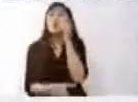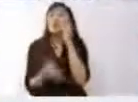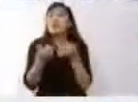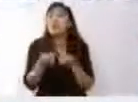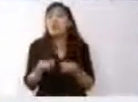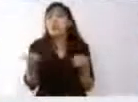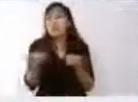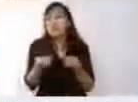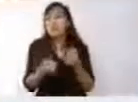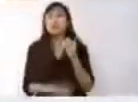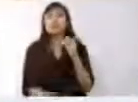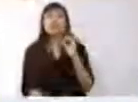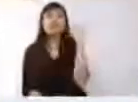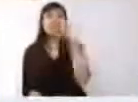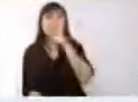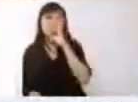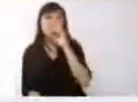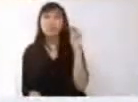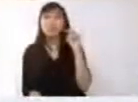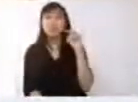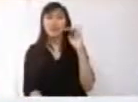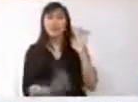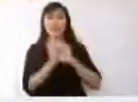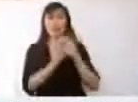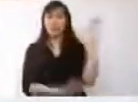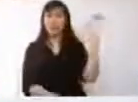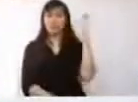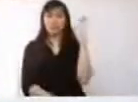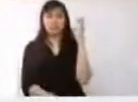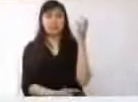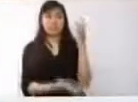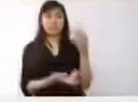Sir, bigyan daan lang po natin yung